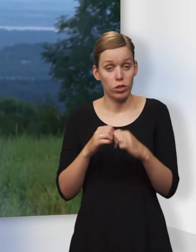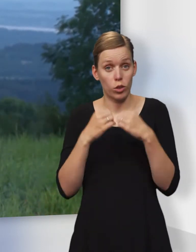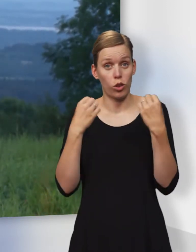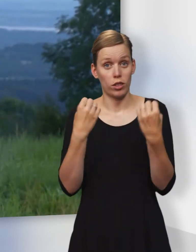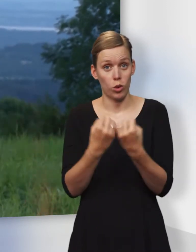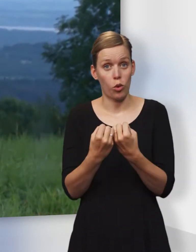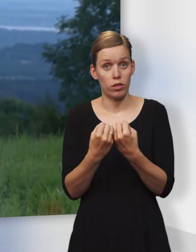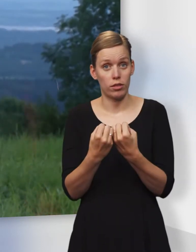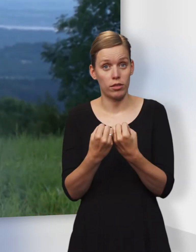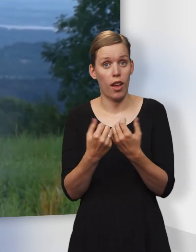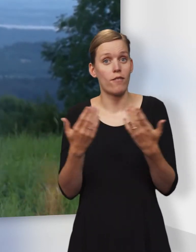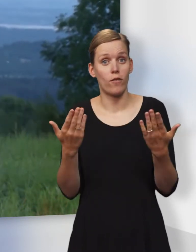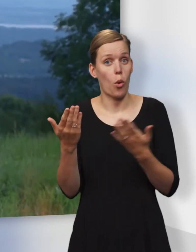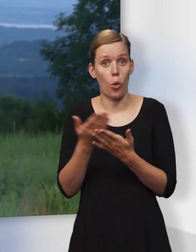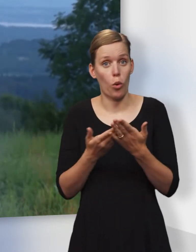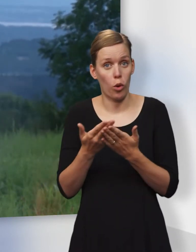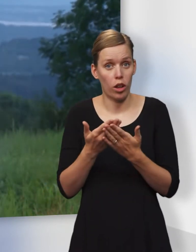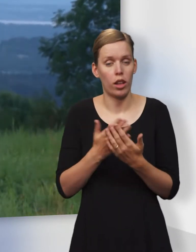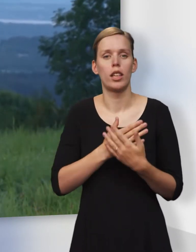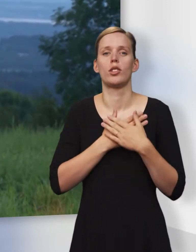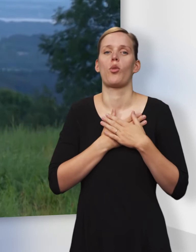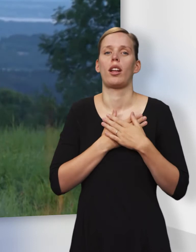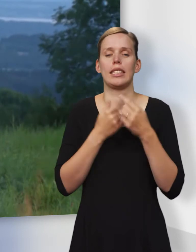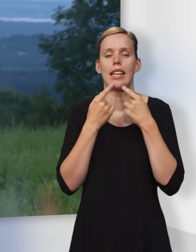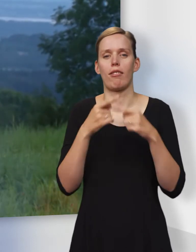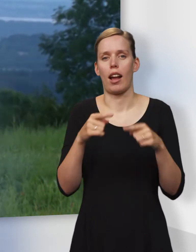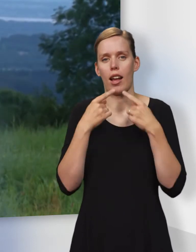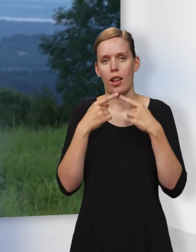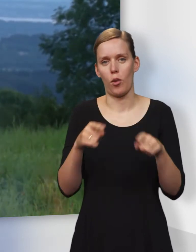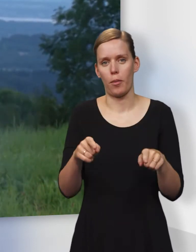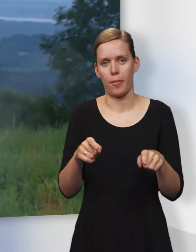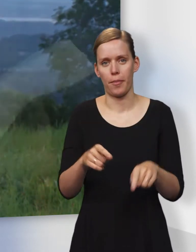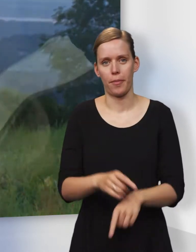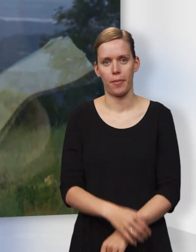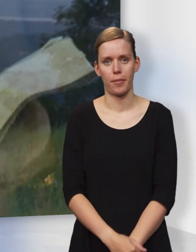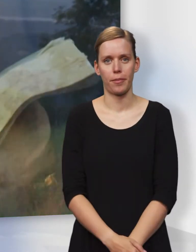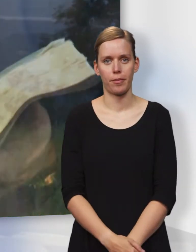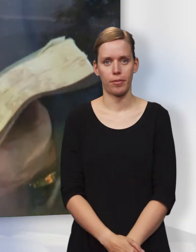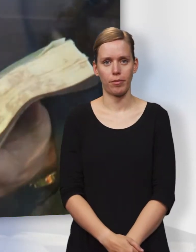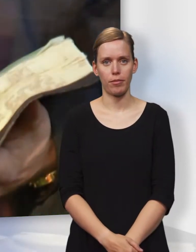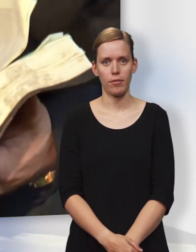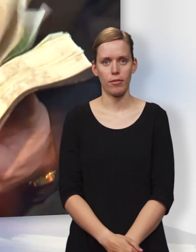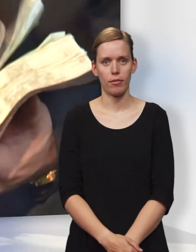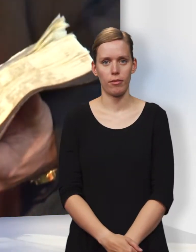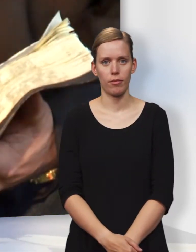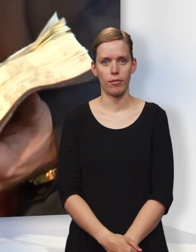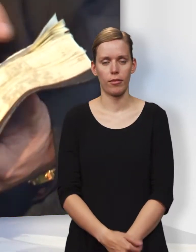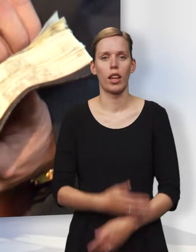Situation wird zum Beispiel im Johannesevangelium beschrieben. In